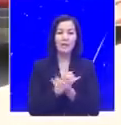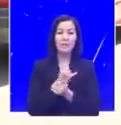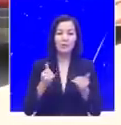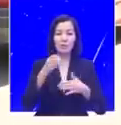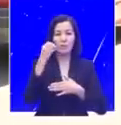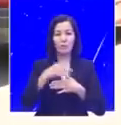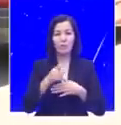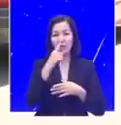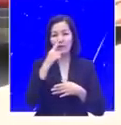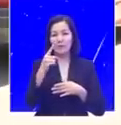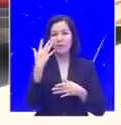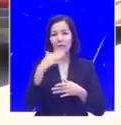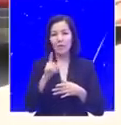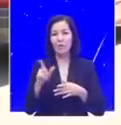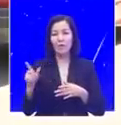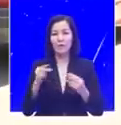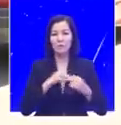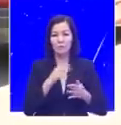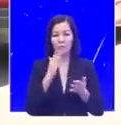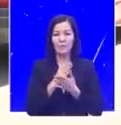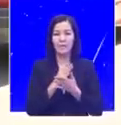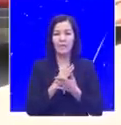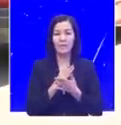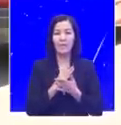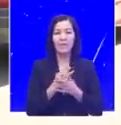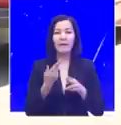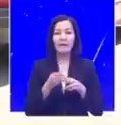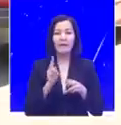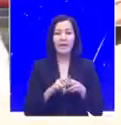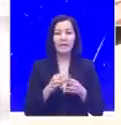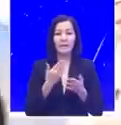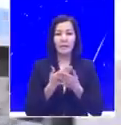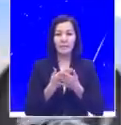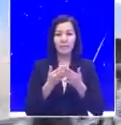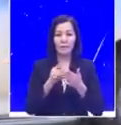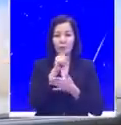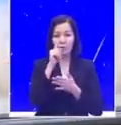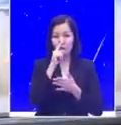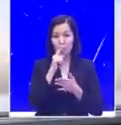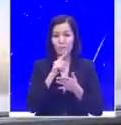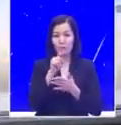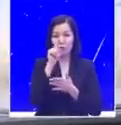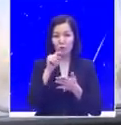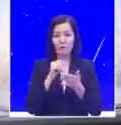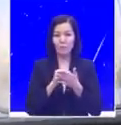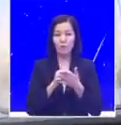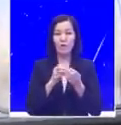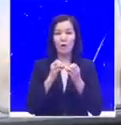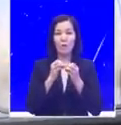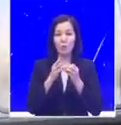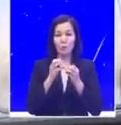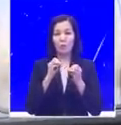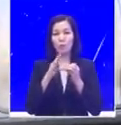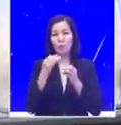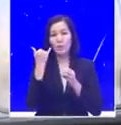орталығында қашықтықта 50-ден аса адам жұмыс істейтін болады. Яғни, егер түсінбеген сұрақтарыңыз болатын болса, 14-14 байланыс